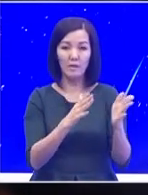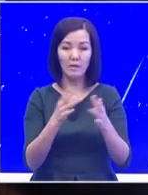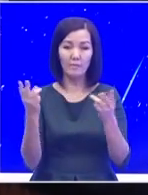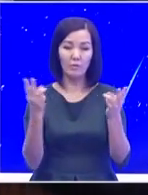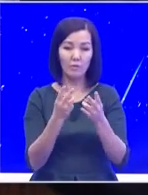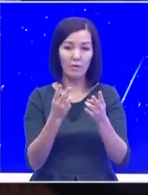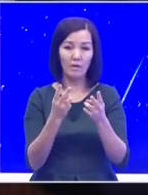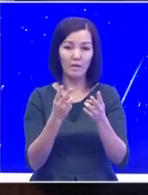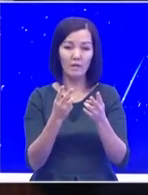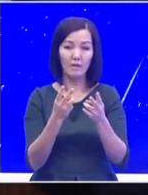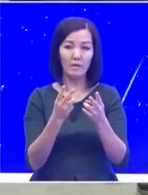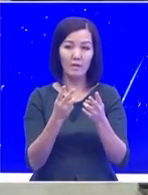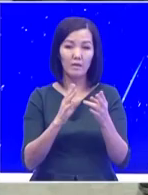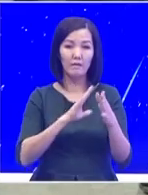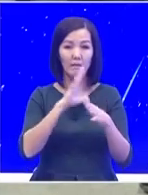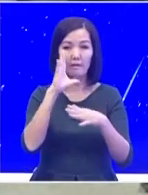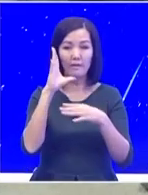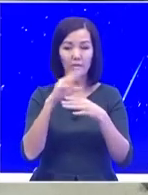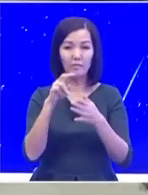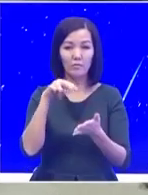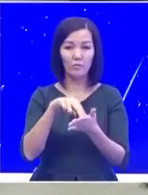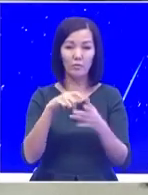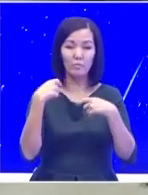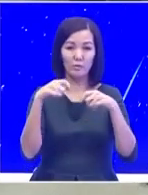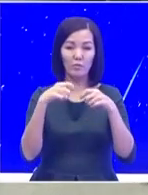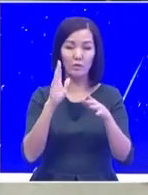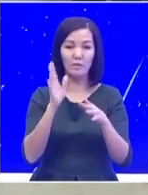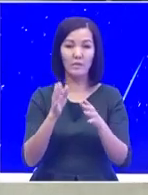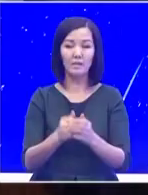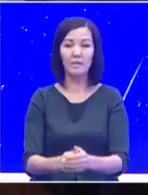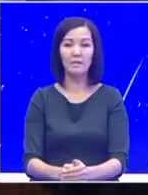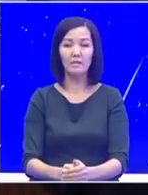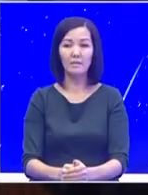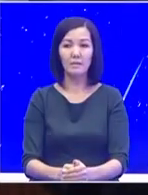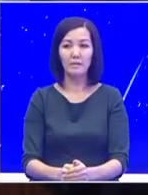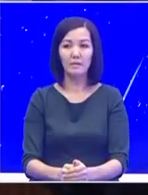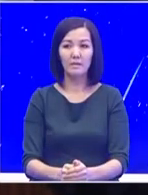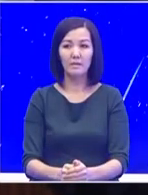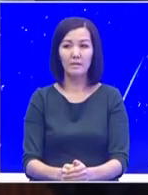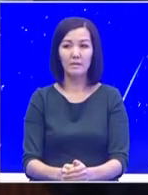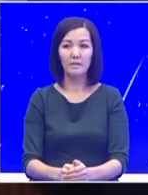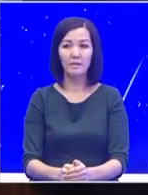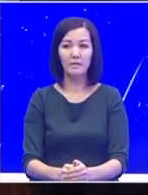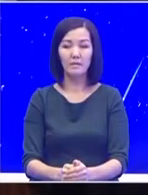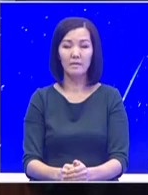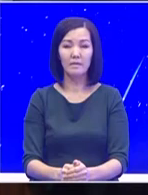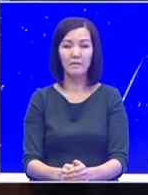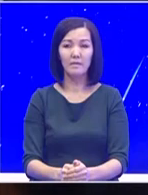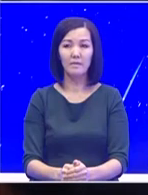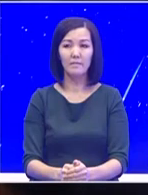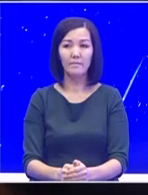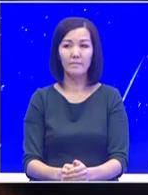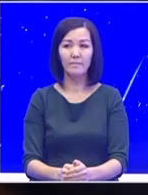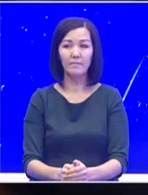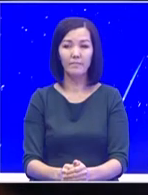етіп. Неғып? Таңертең келіп, қайтып тұрасың. Құрылыс біткенше. Пока құрылыс біткенше. Құрылыс. Ну вот, где-то в